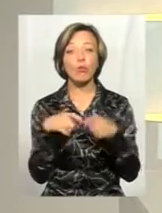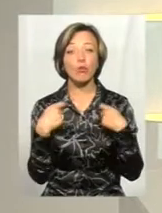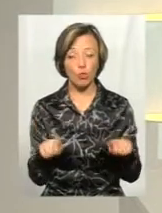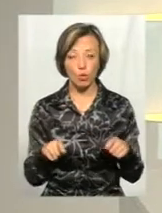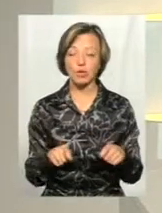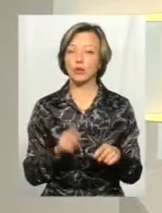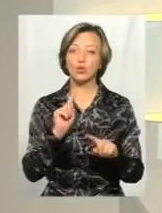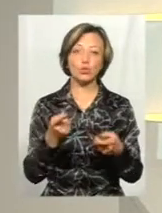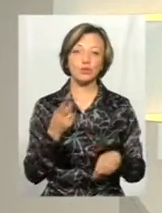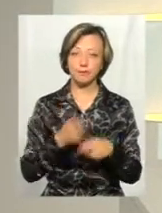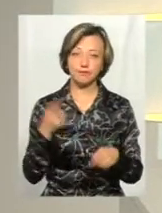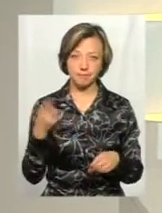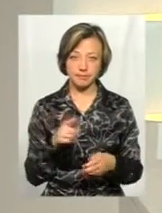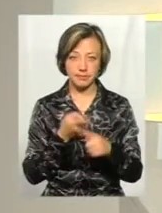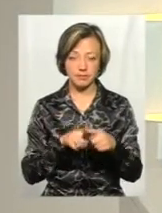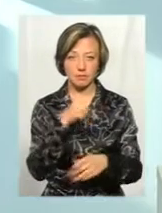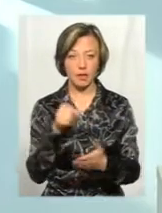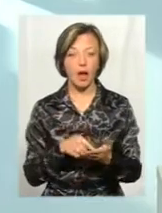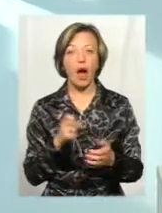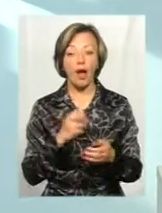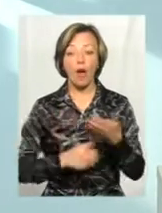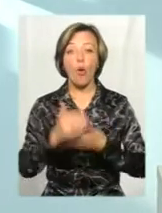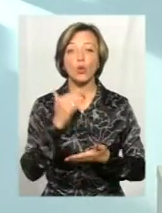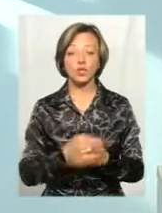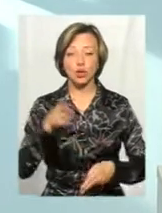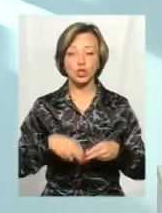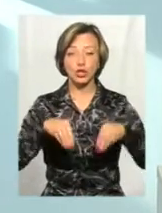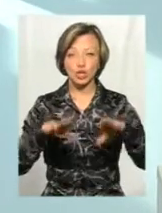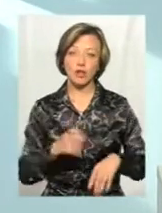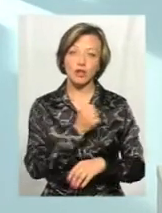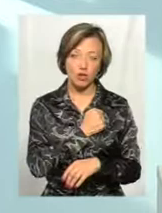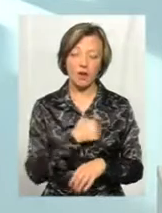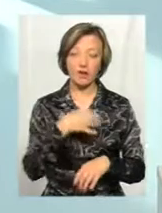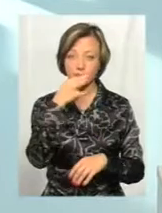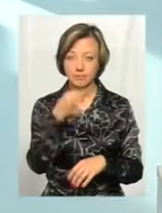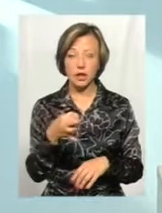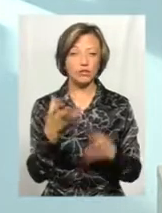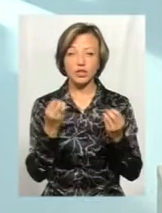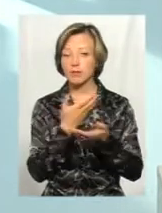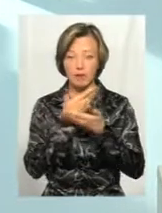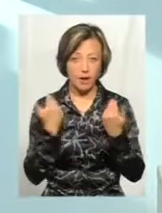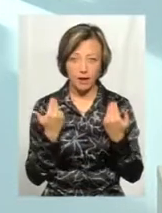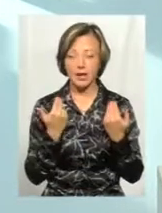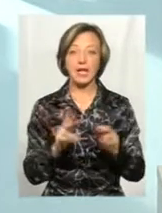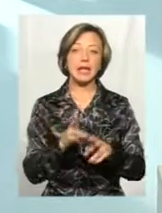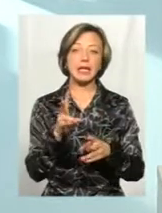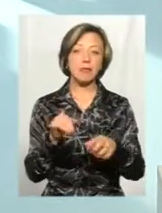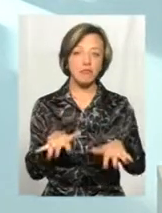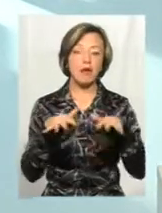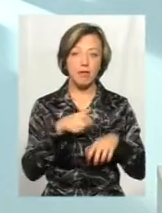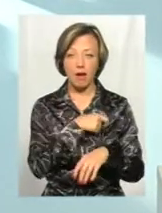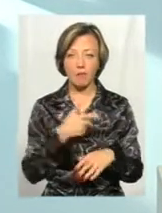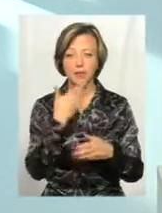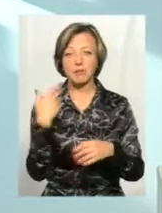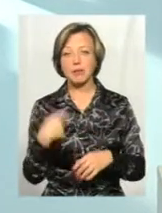Воно стоїть дуже гостро, але остаточного рішення, на жаль, я вимушений констатувати, що ще немає. Немає ні у парламенту, немає